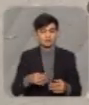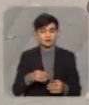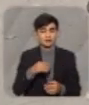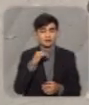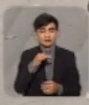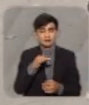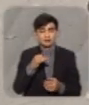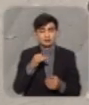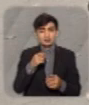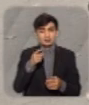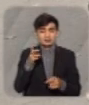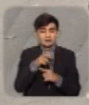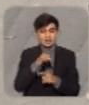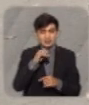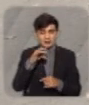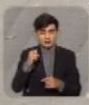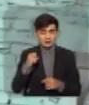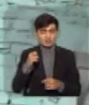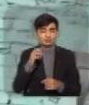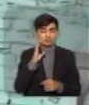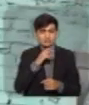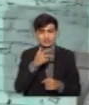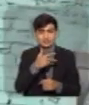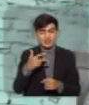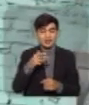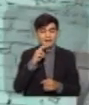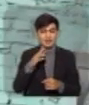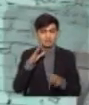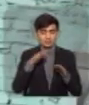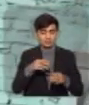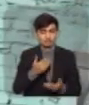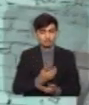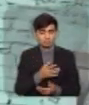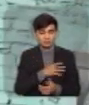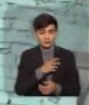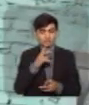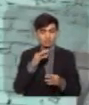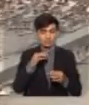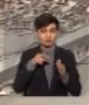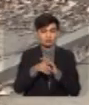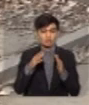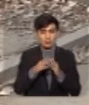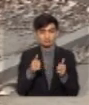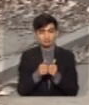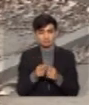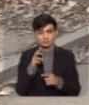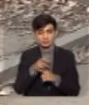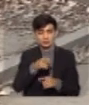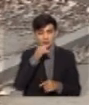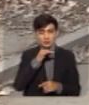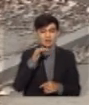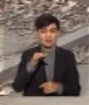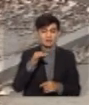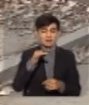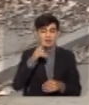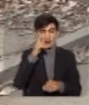Дүниеге шыр етіп келгеннен Ирина осы үшінші қабаттағы пәтерде тұрғанын айтады. Бірақ қазір ол үйдің маңына да жолай алмайды. Себебі